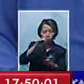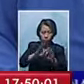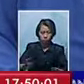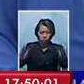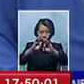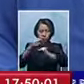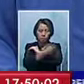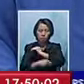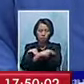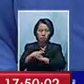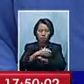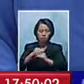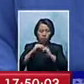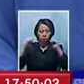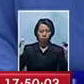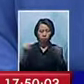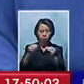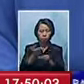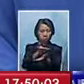kepentingan negara dan ummah seluruhnya.